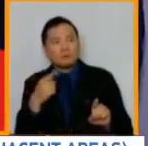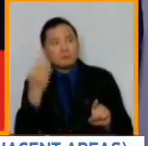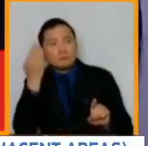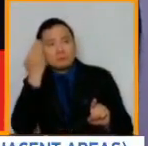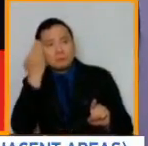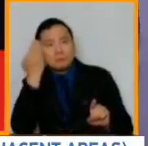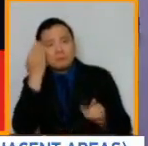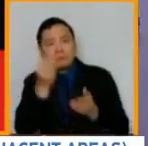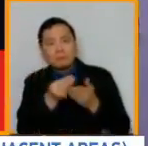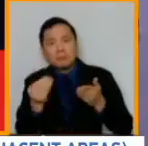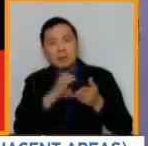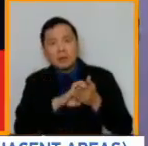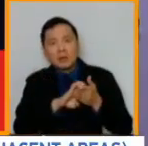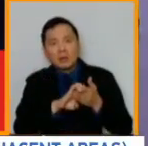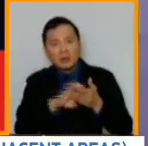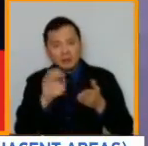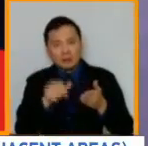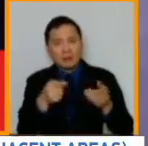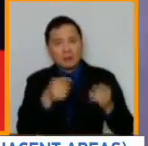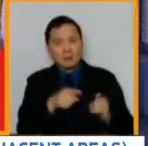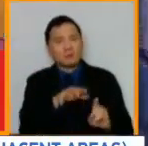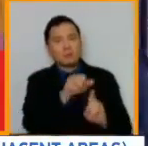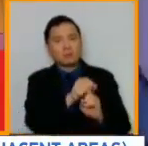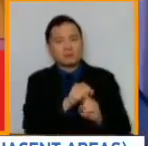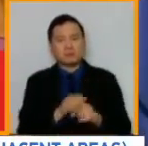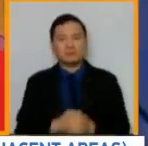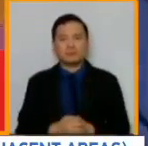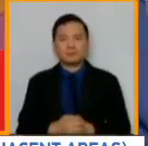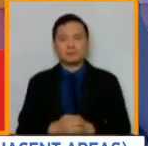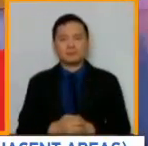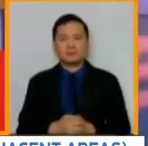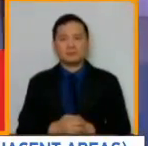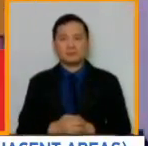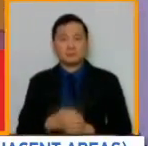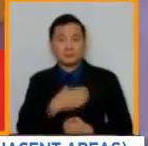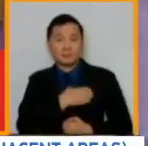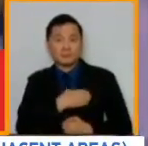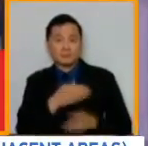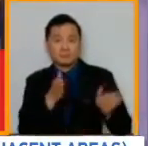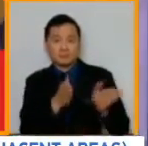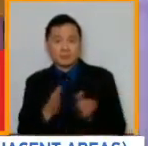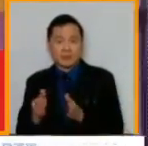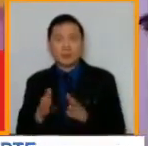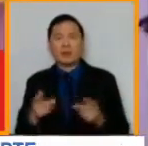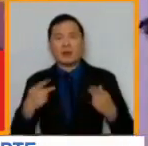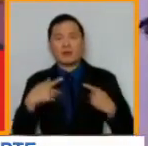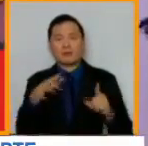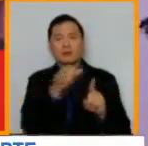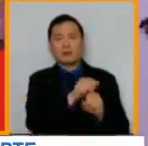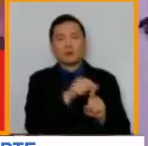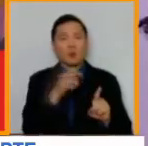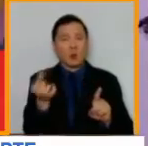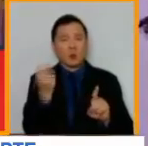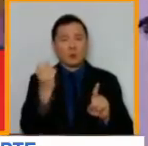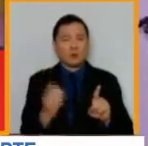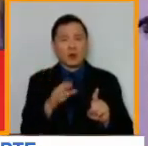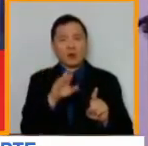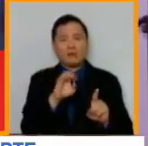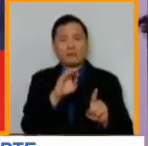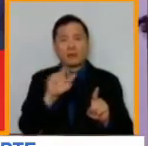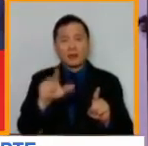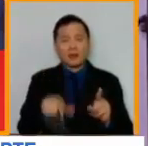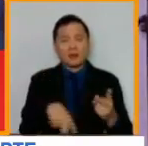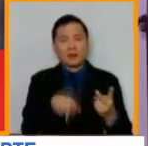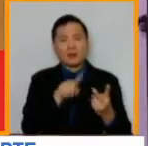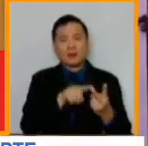Nang makapagpagawa raw ng peking vaccination card ng pulis, doon ay inaresto ang may-ari na si Rafael Cayabyab, pati ng mga tauhan niyang sina Ricardo Lugto